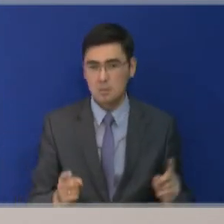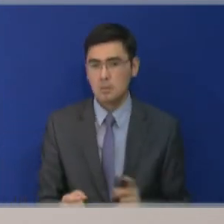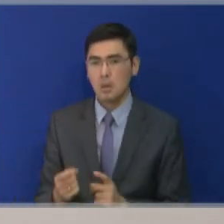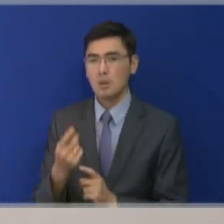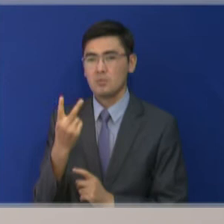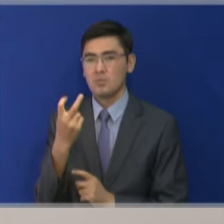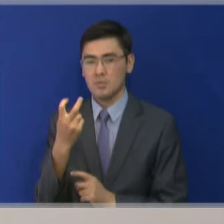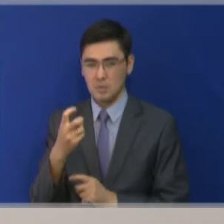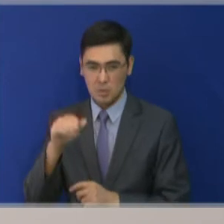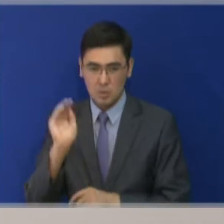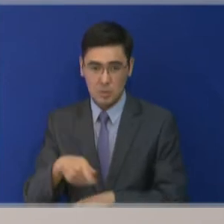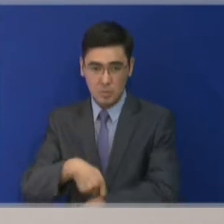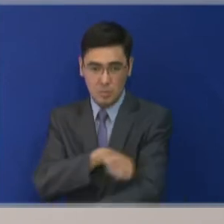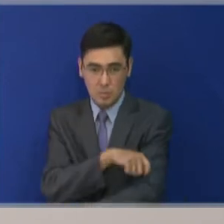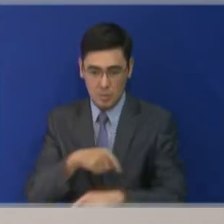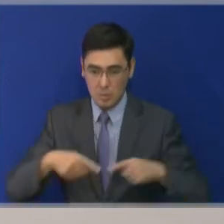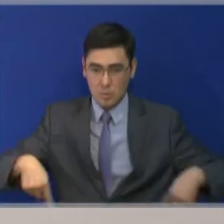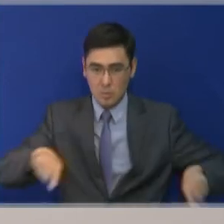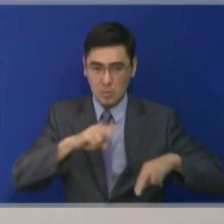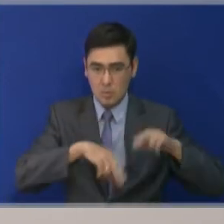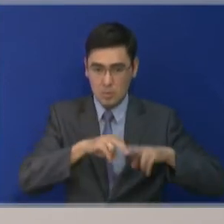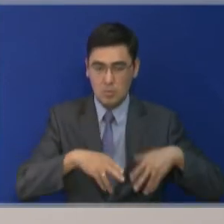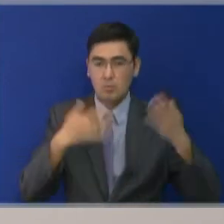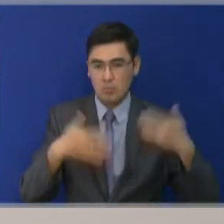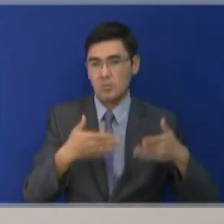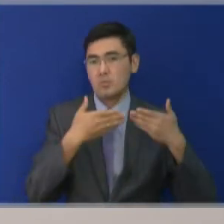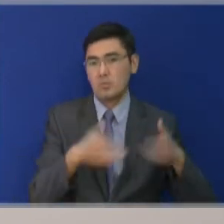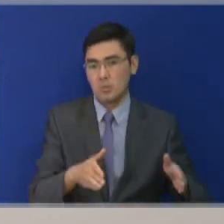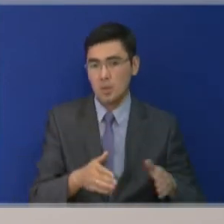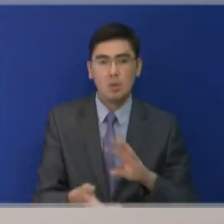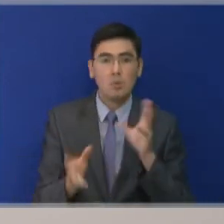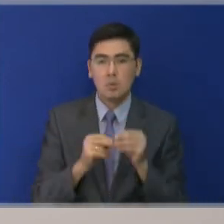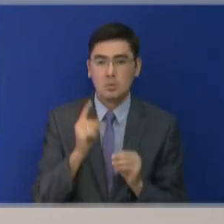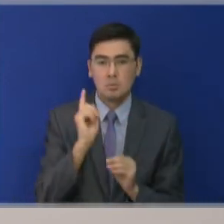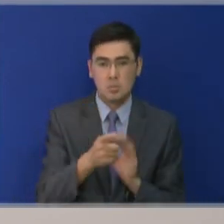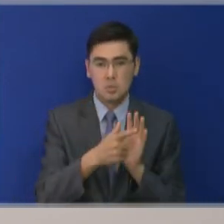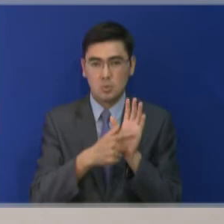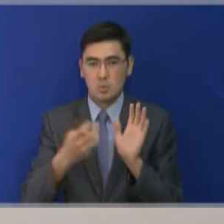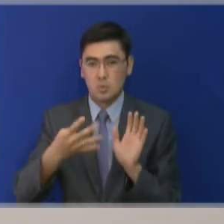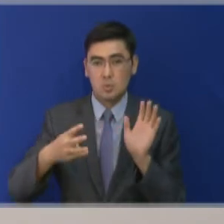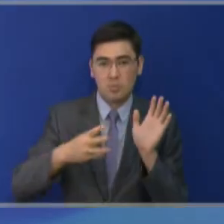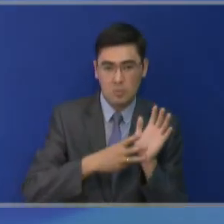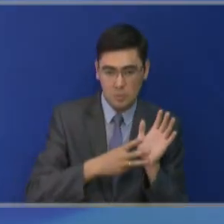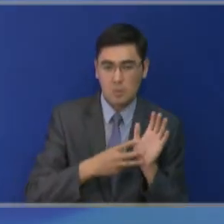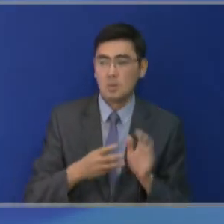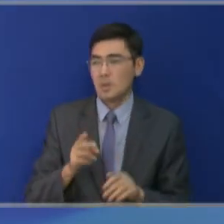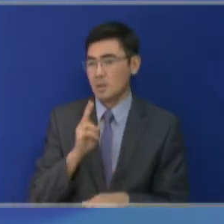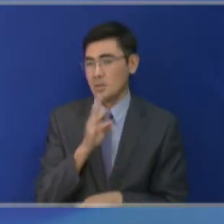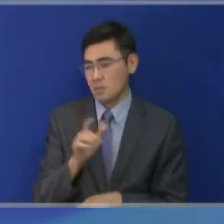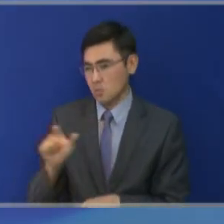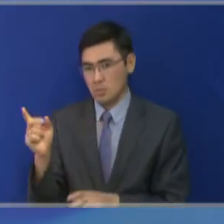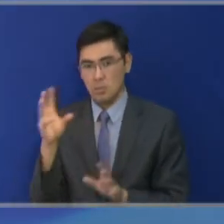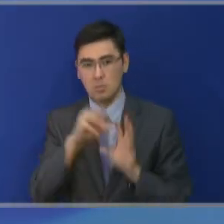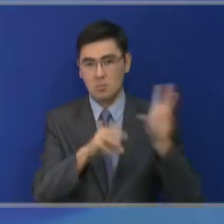мың шаршы метр тұрғын үй пайдалануға берілді. Яғни тұрғындар жаңа 1748 пәтерге қоныстанды.